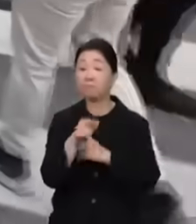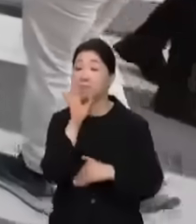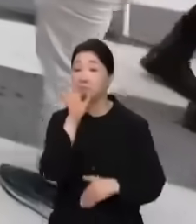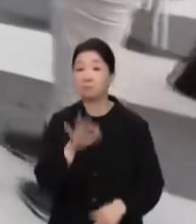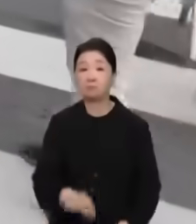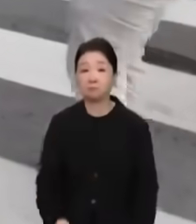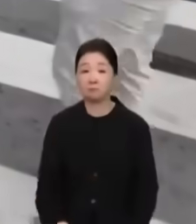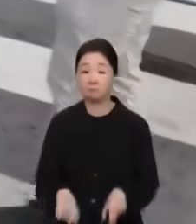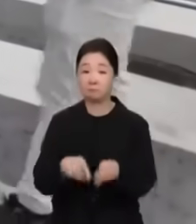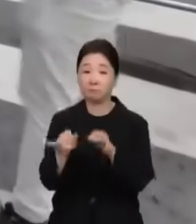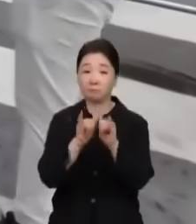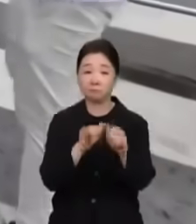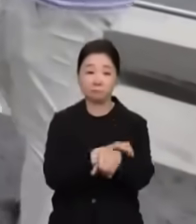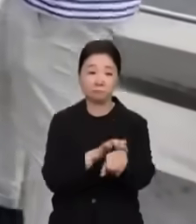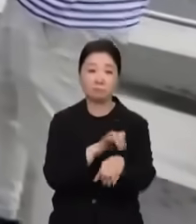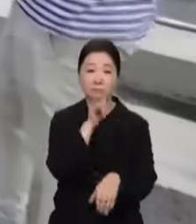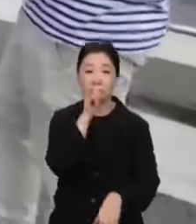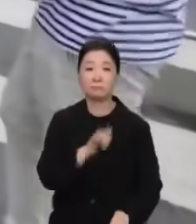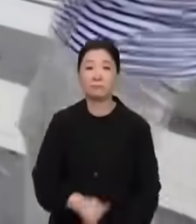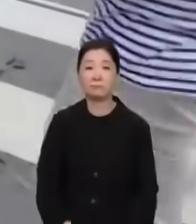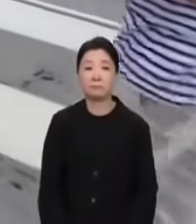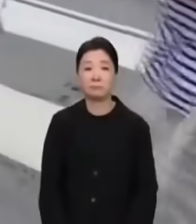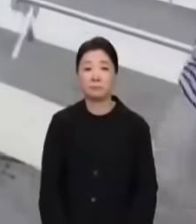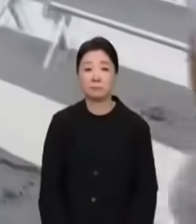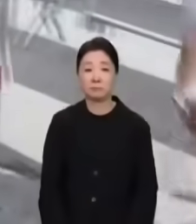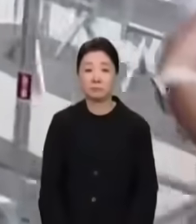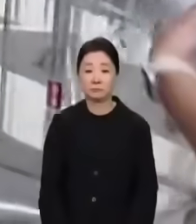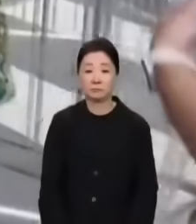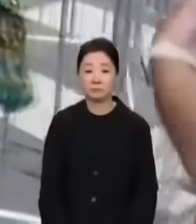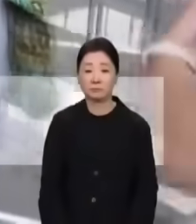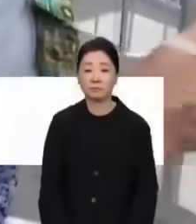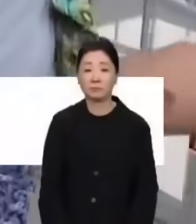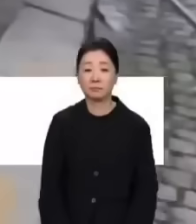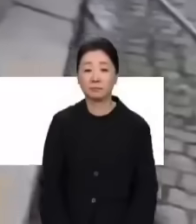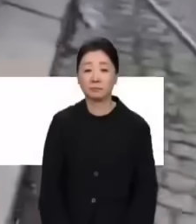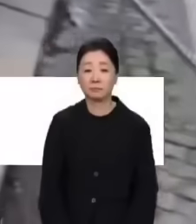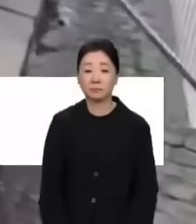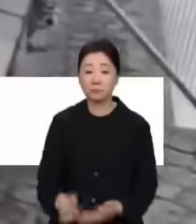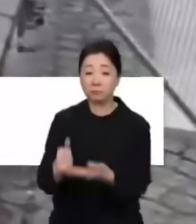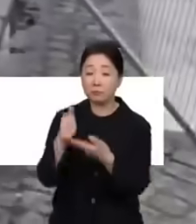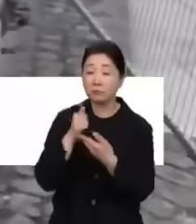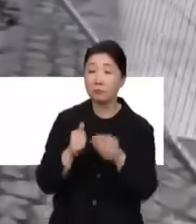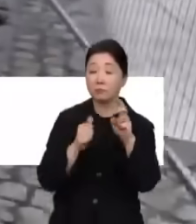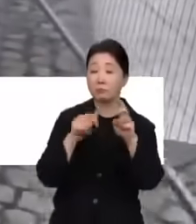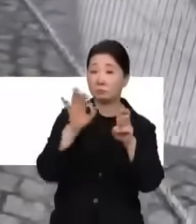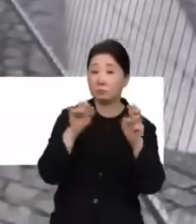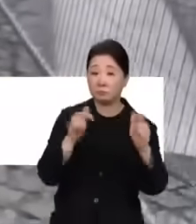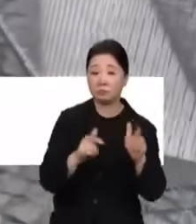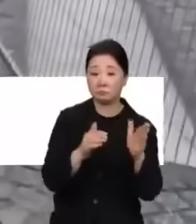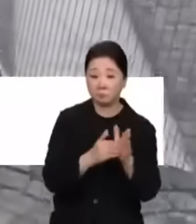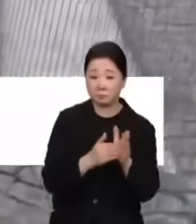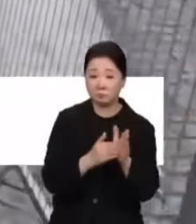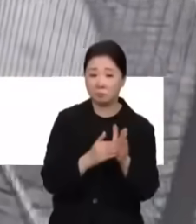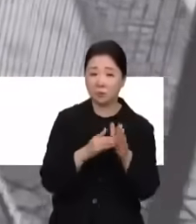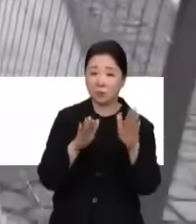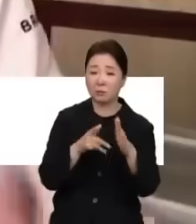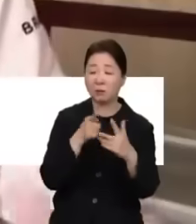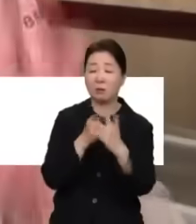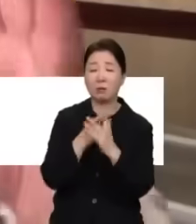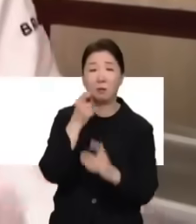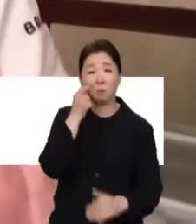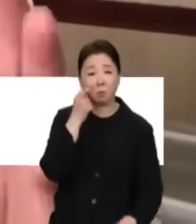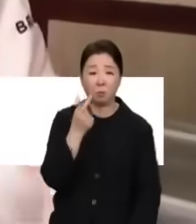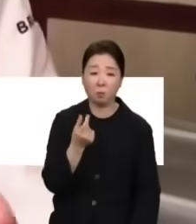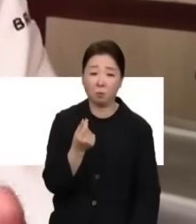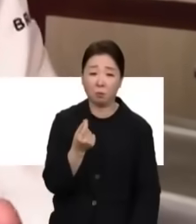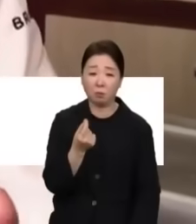주변 상인들의 불만도 커져만 갑니다. Si vous voulez, c'est très clair. Vous avez en moyenne sur Paris, entre moins 20